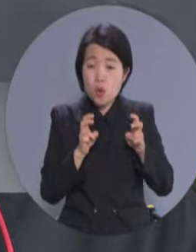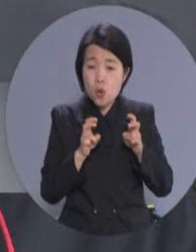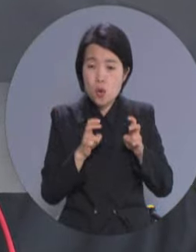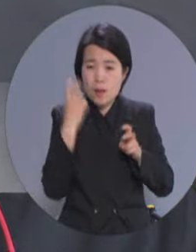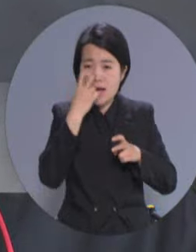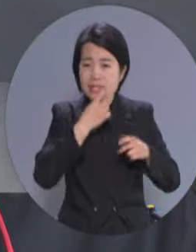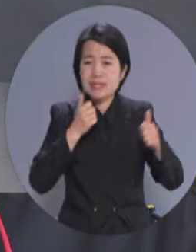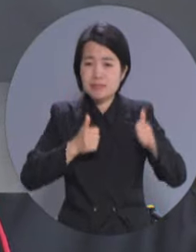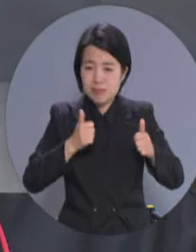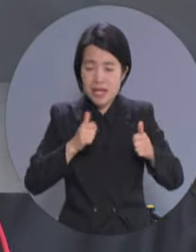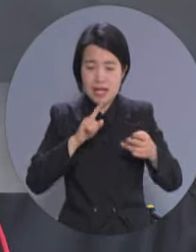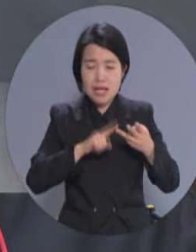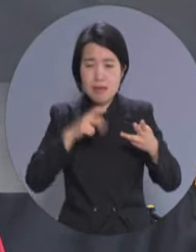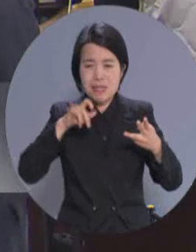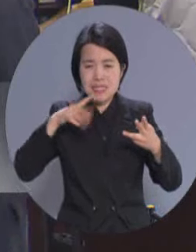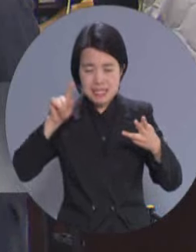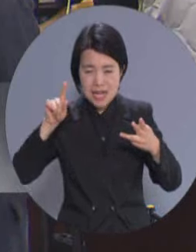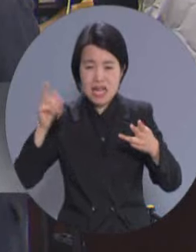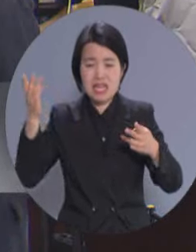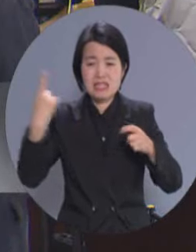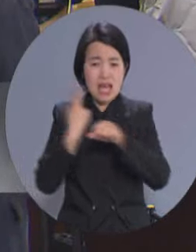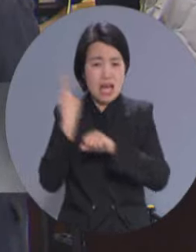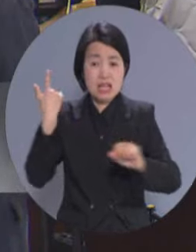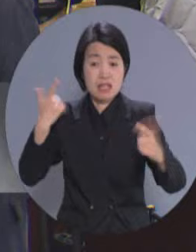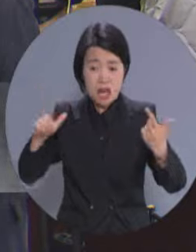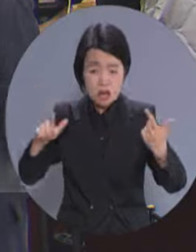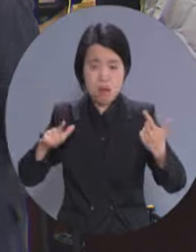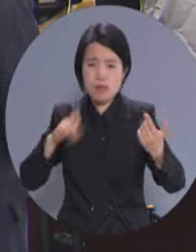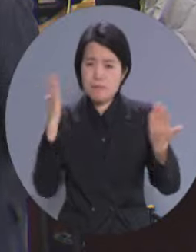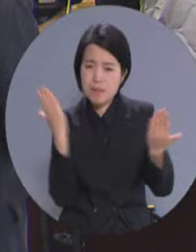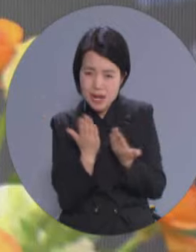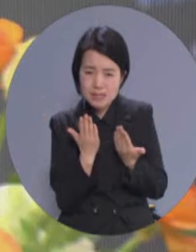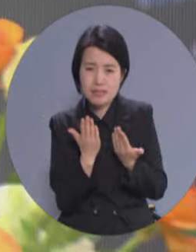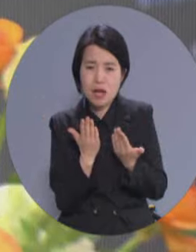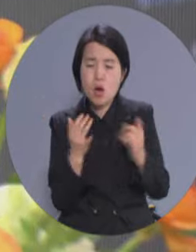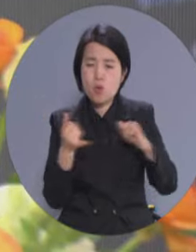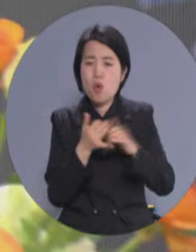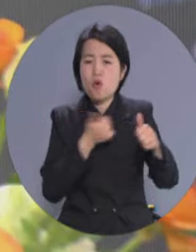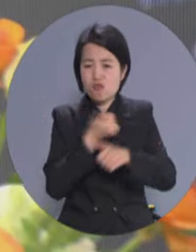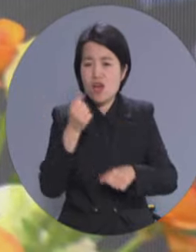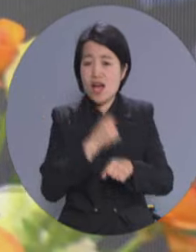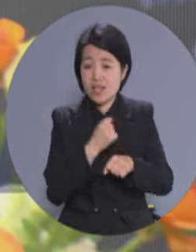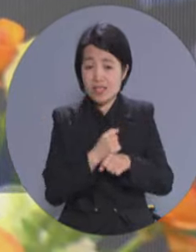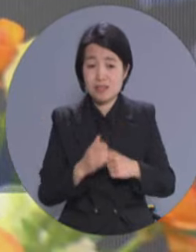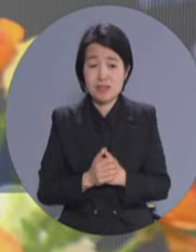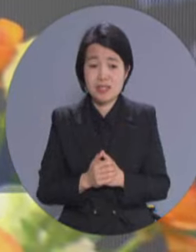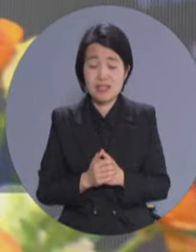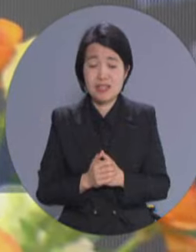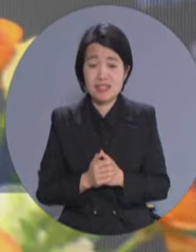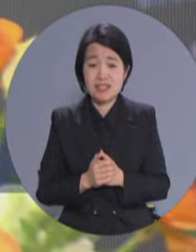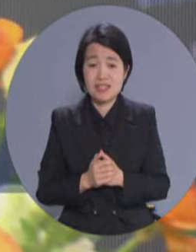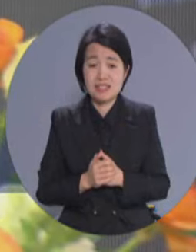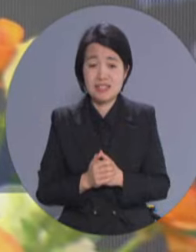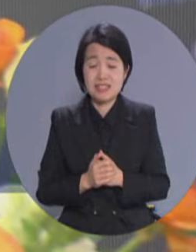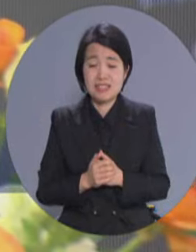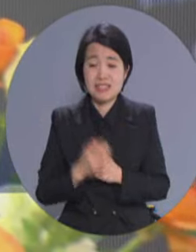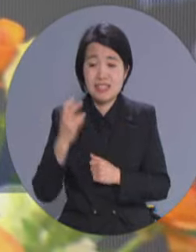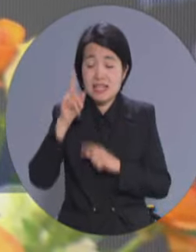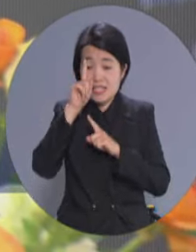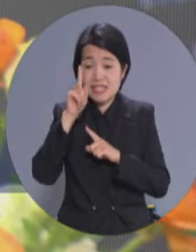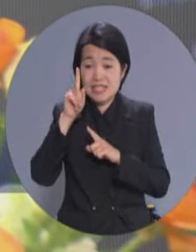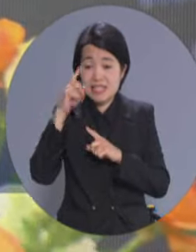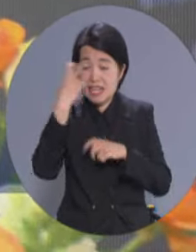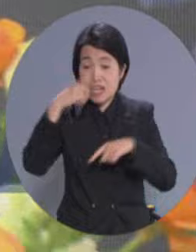피치 클락 등에 대해서 빨리 적응해 우승을 일구겠다고 밝혔습니다. 감독님 첫